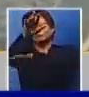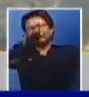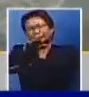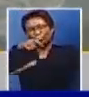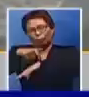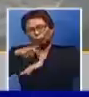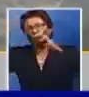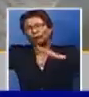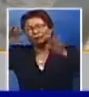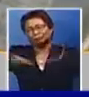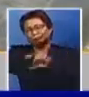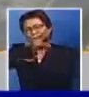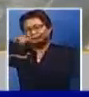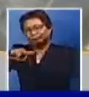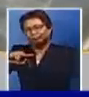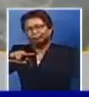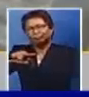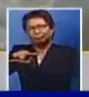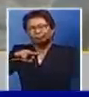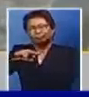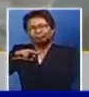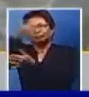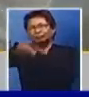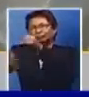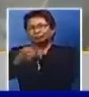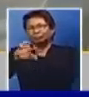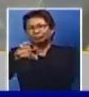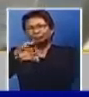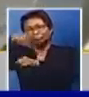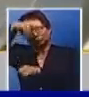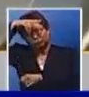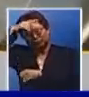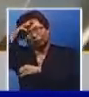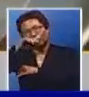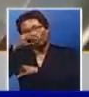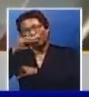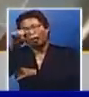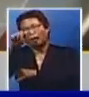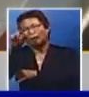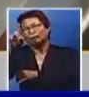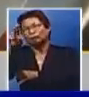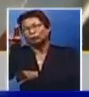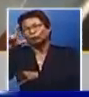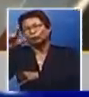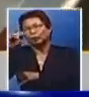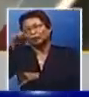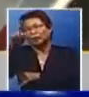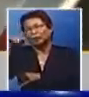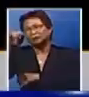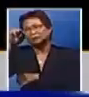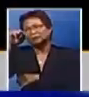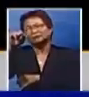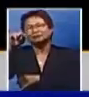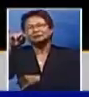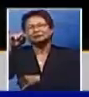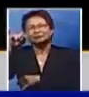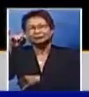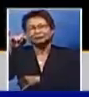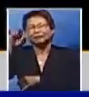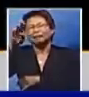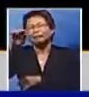esok waktu Malaysia di lapangan terbang antarabangsa Putra Muhammad bin Abdul Aziz, Madinah. Serentak ketibaan